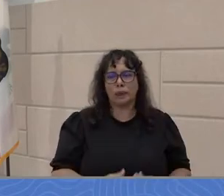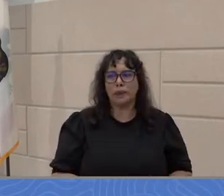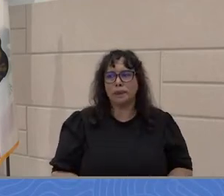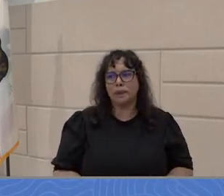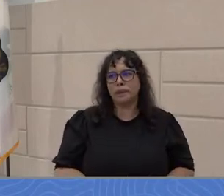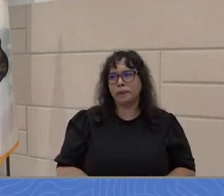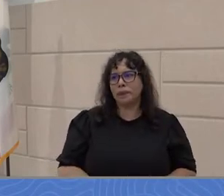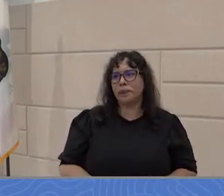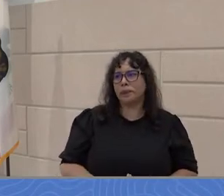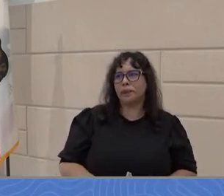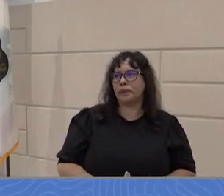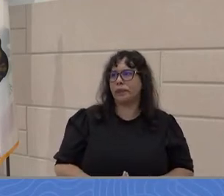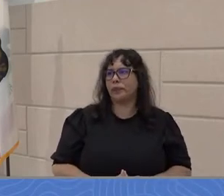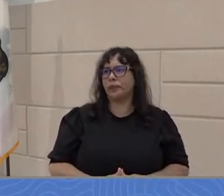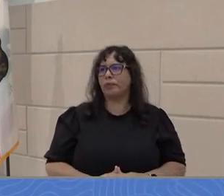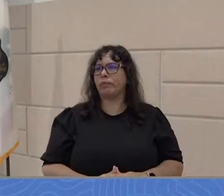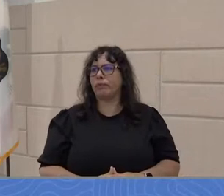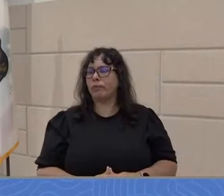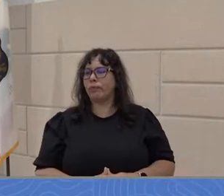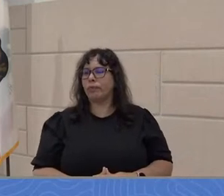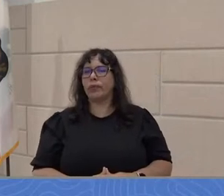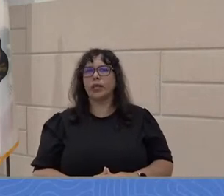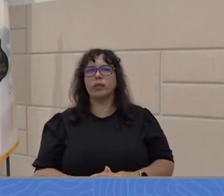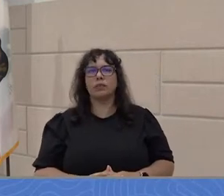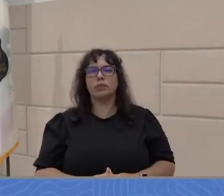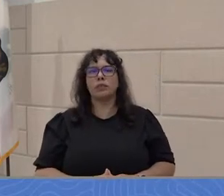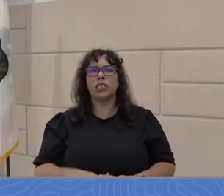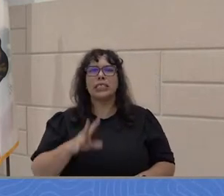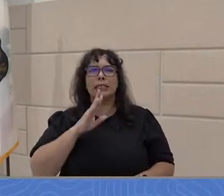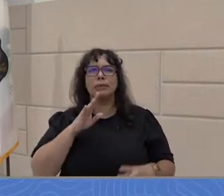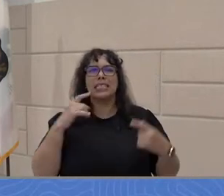គាត់មានការភ័យព្រួយនៅពេលដែលគាត់ឈឺ